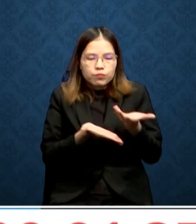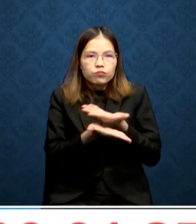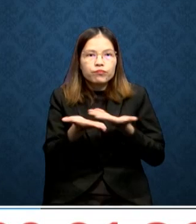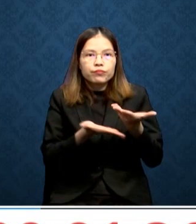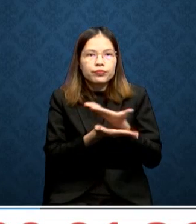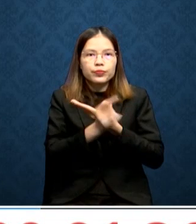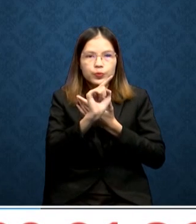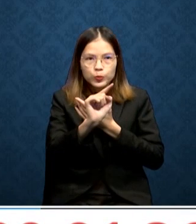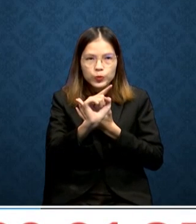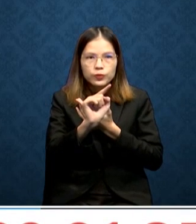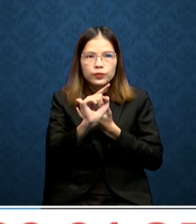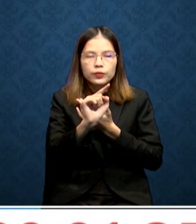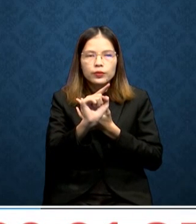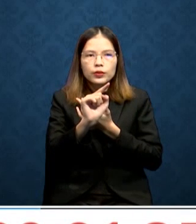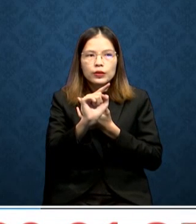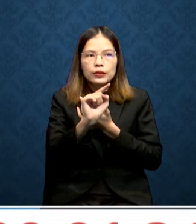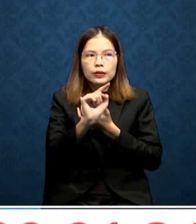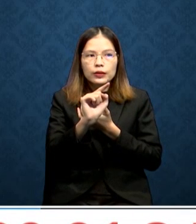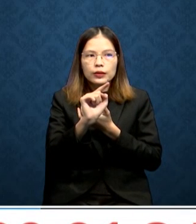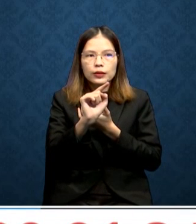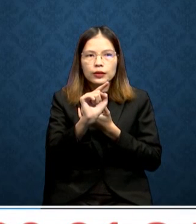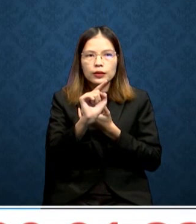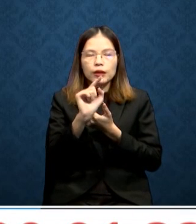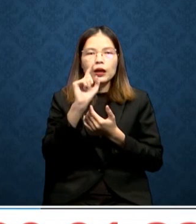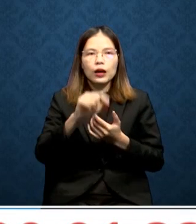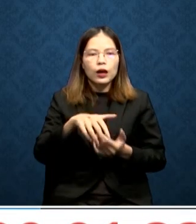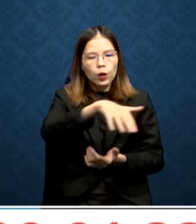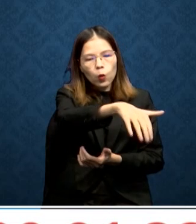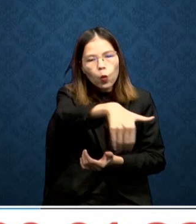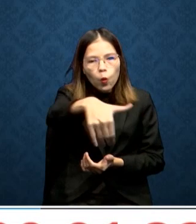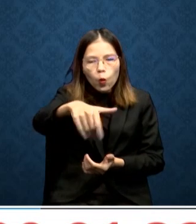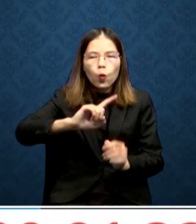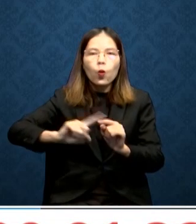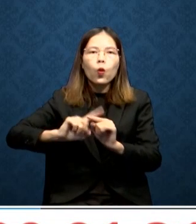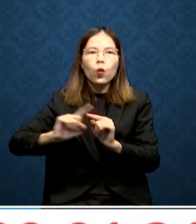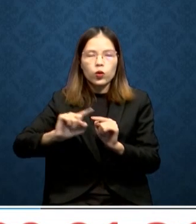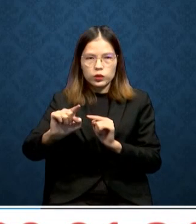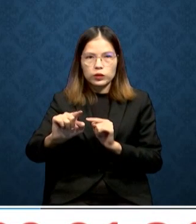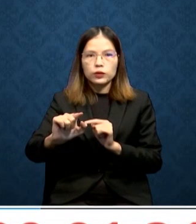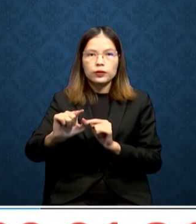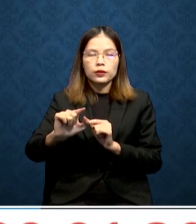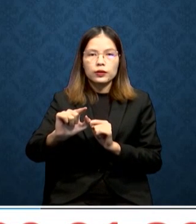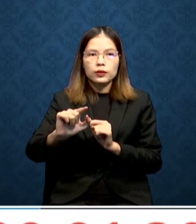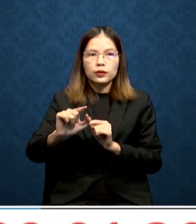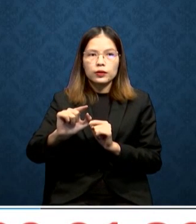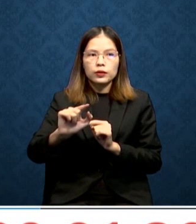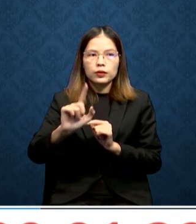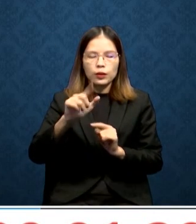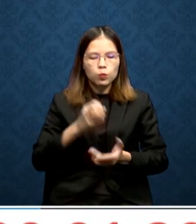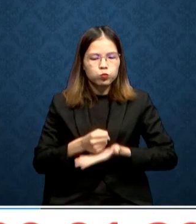บหล